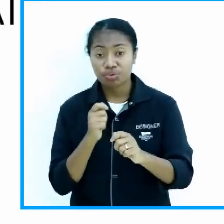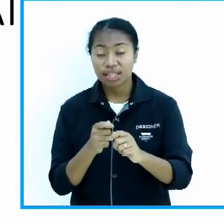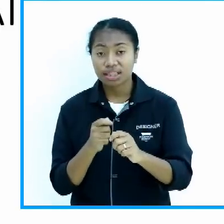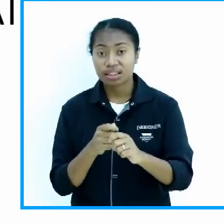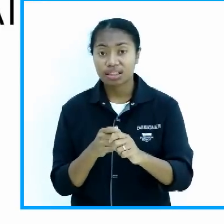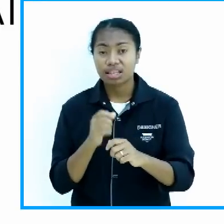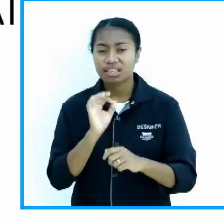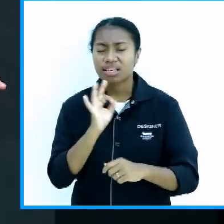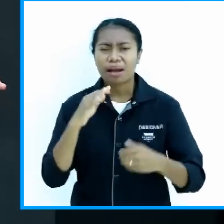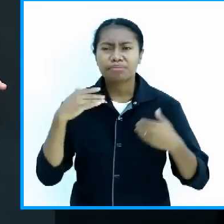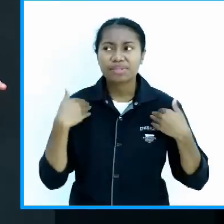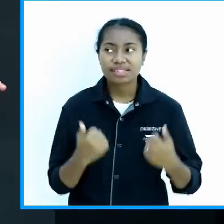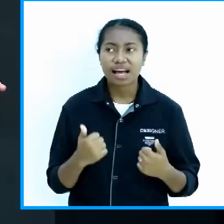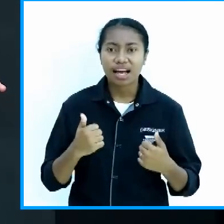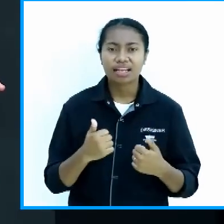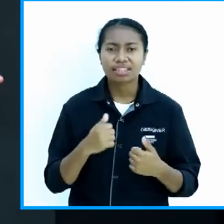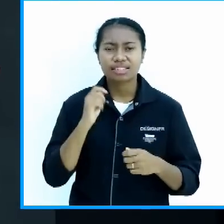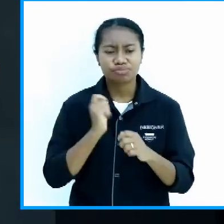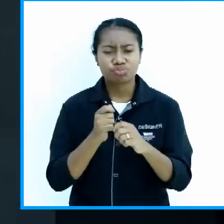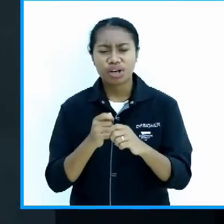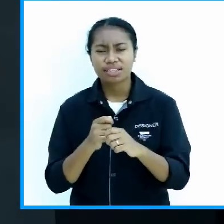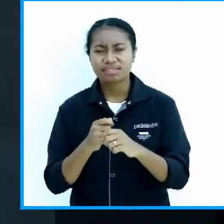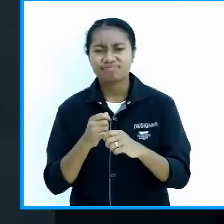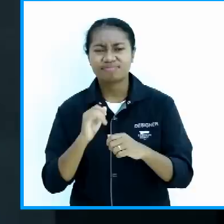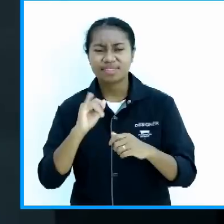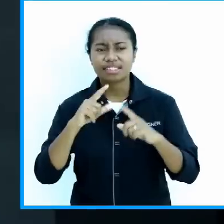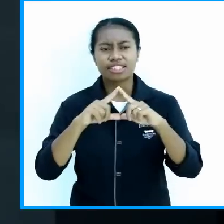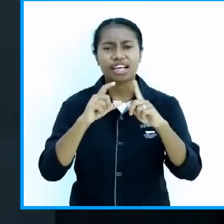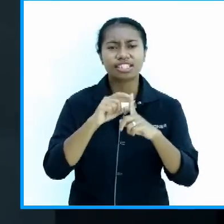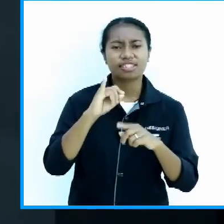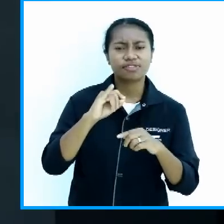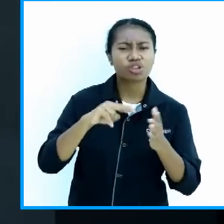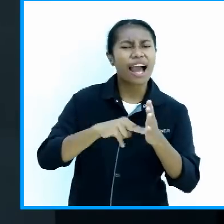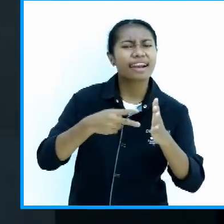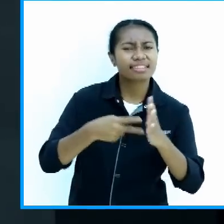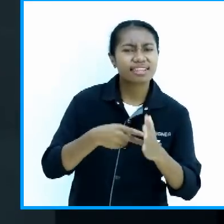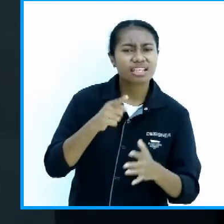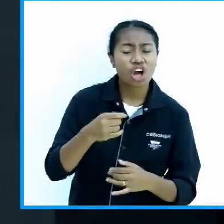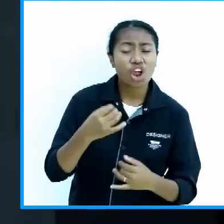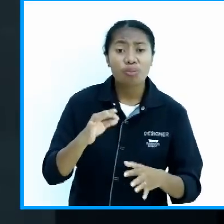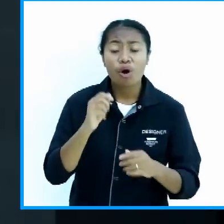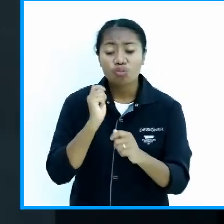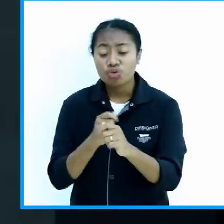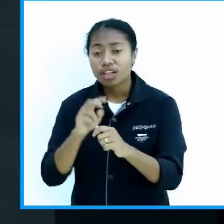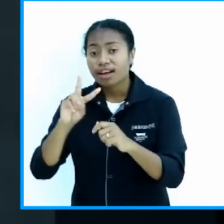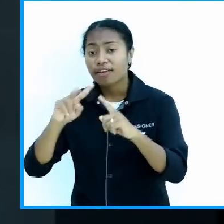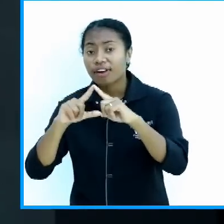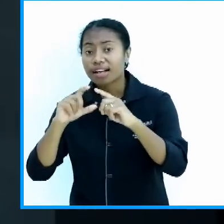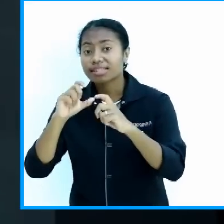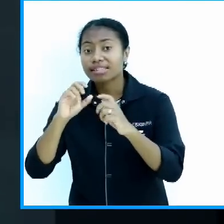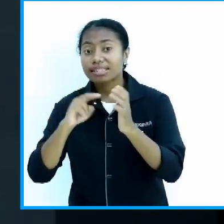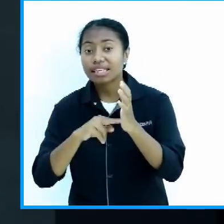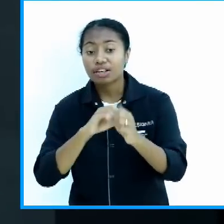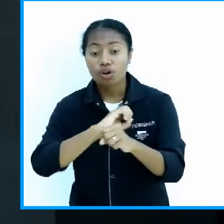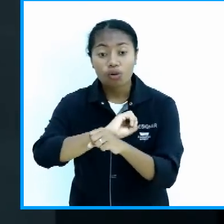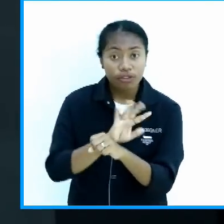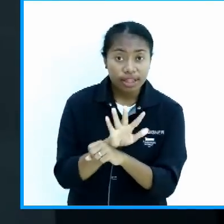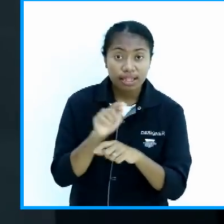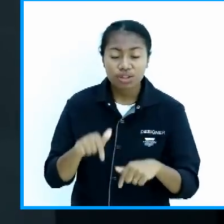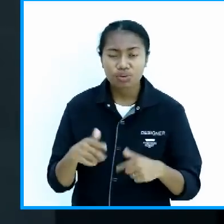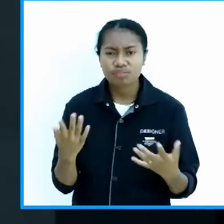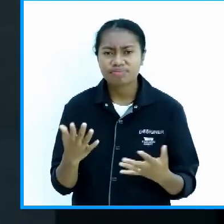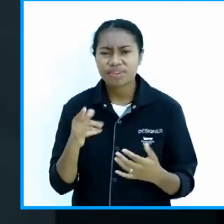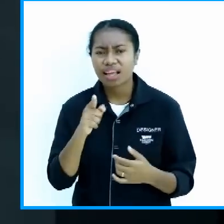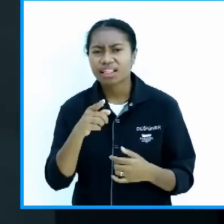zat lain. Maksudnya begini, kalau mau buat vaksin COVID, ya pasti yang di dalam itu entah virus